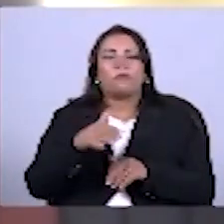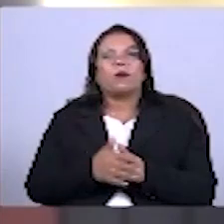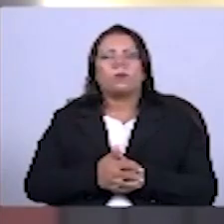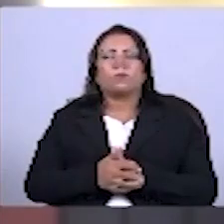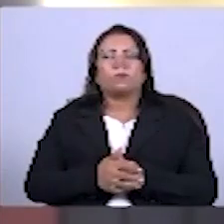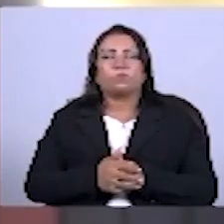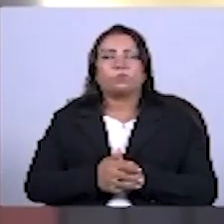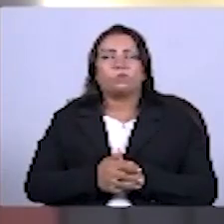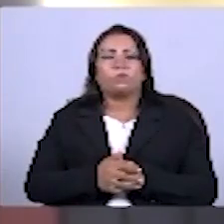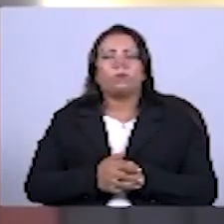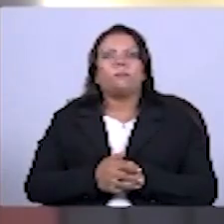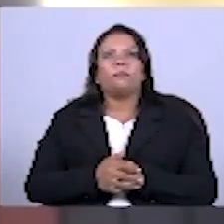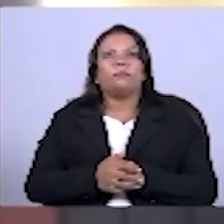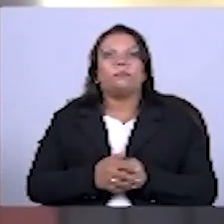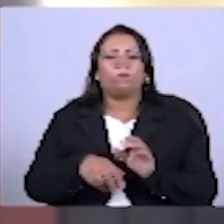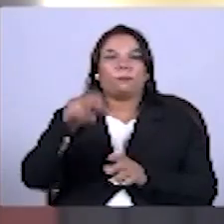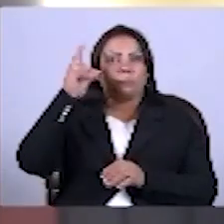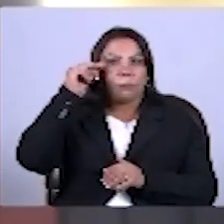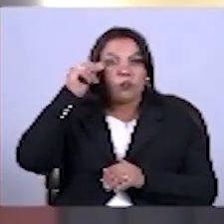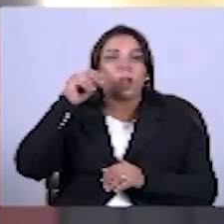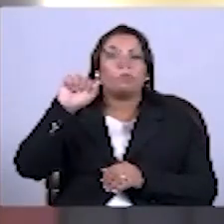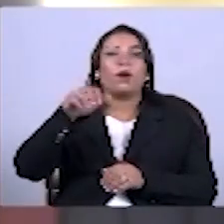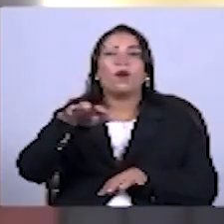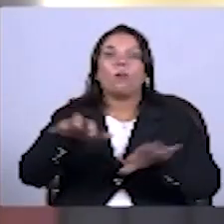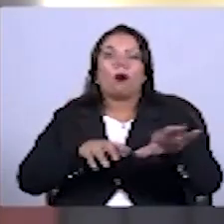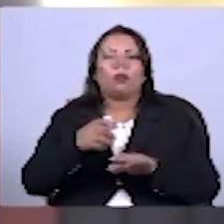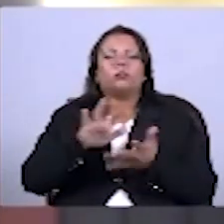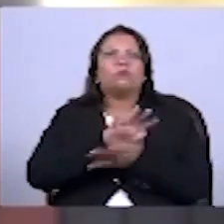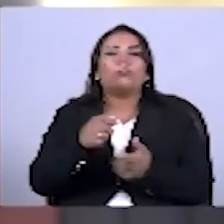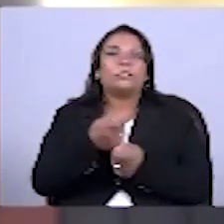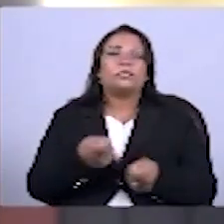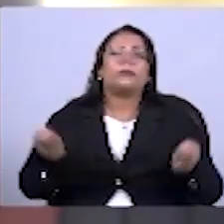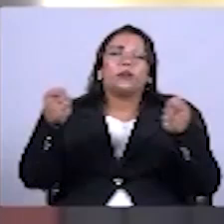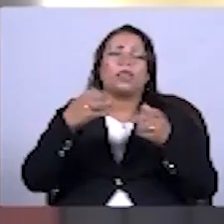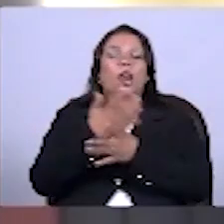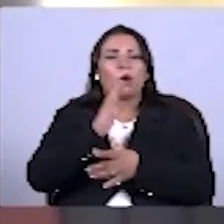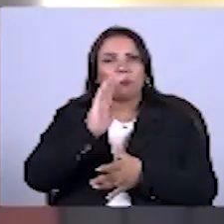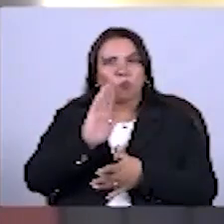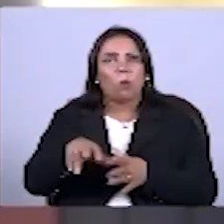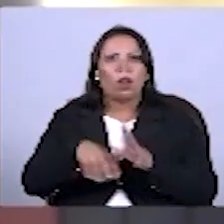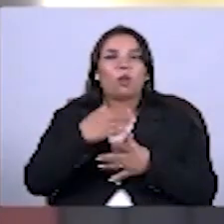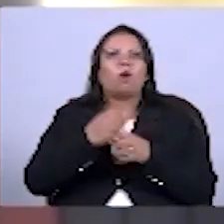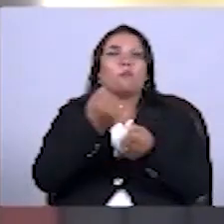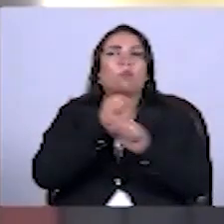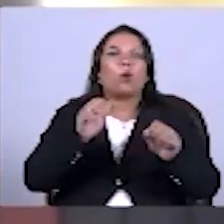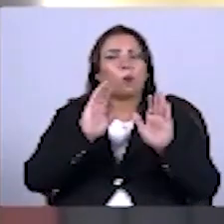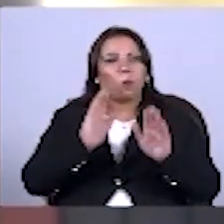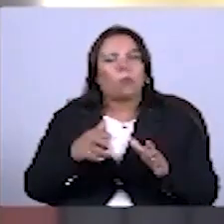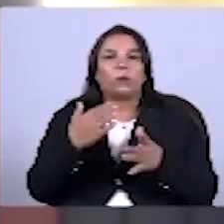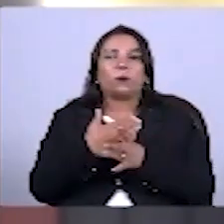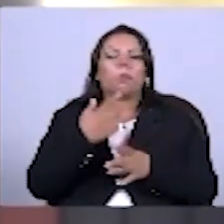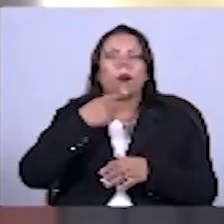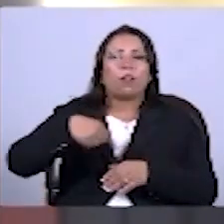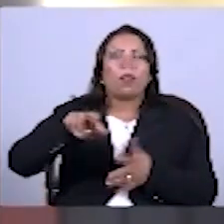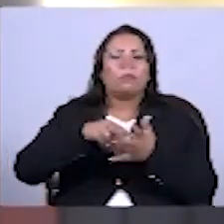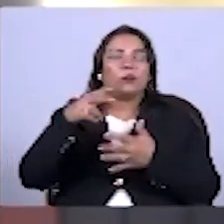في الجبهه الاسرائيليه الايرانيه ايضا ملتهب اللي ممكن برض الامور تتفجر كل ده في